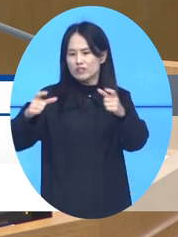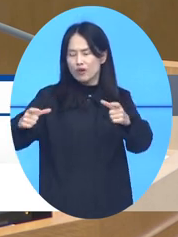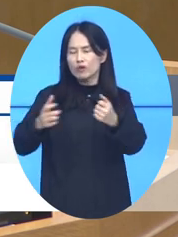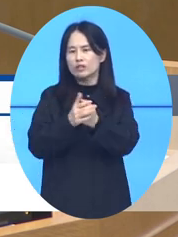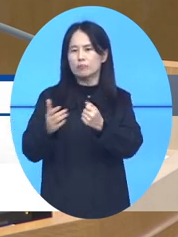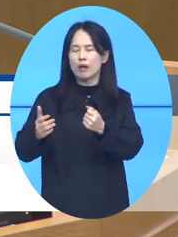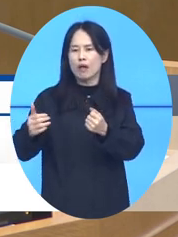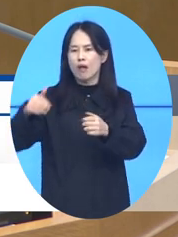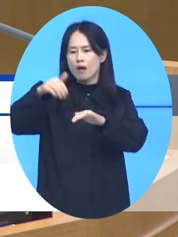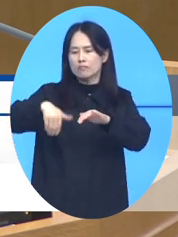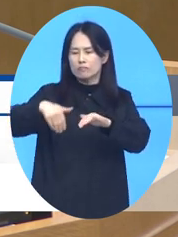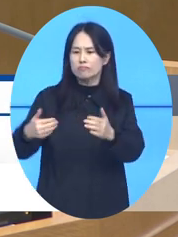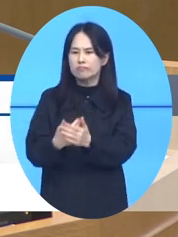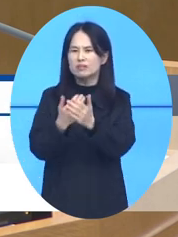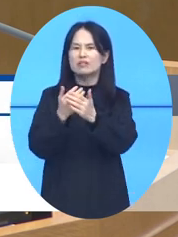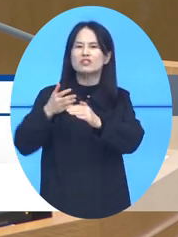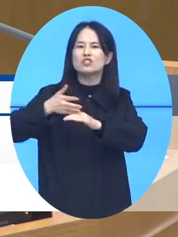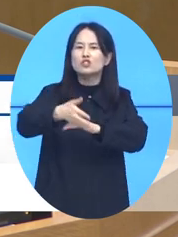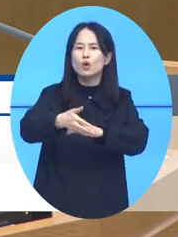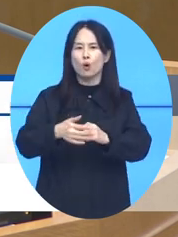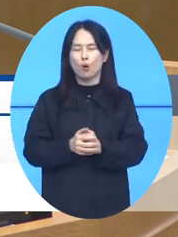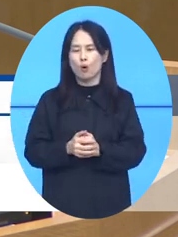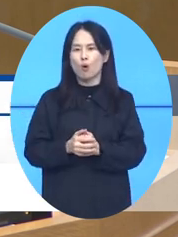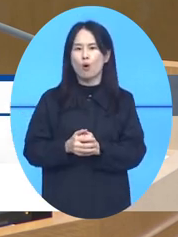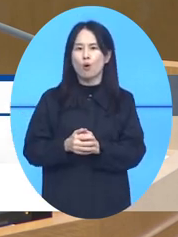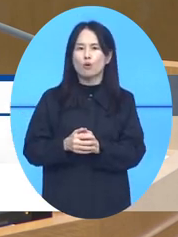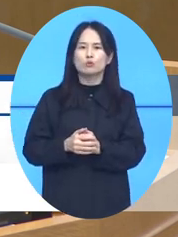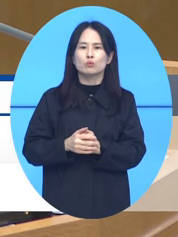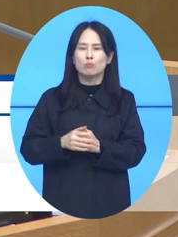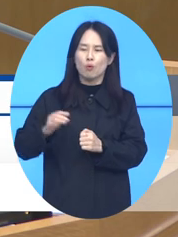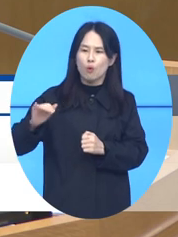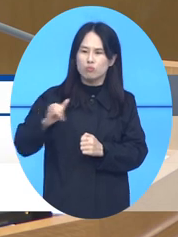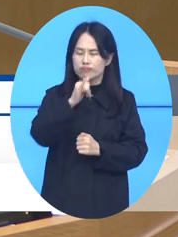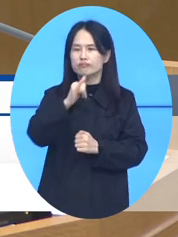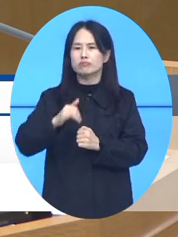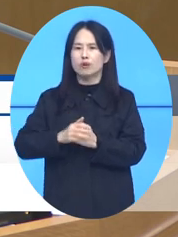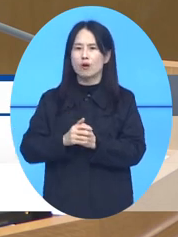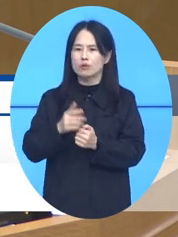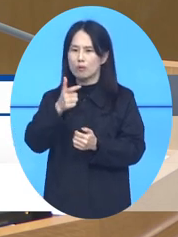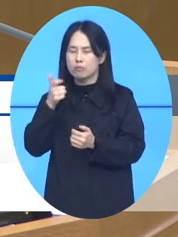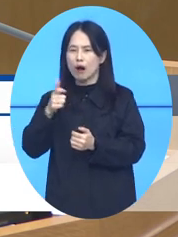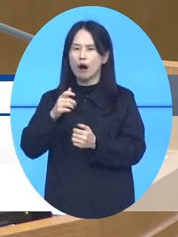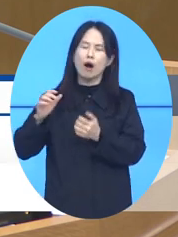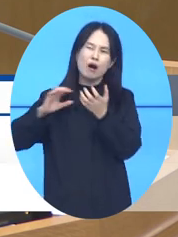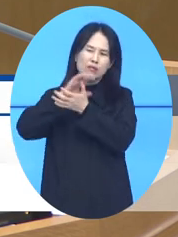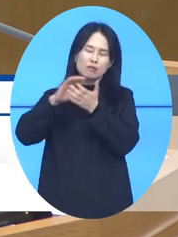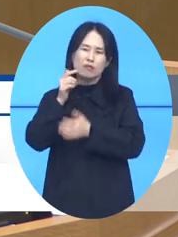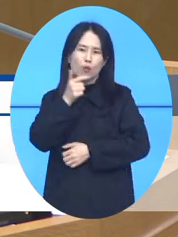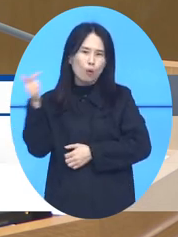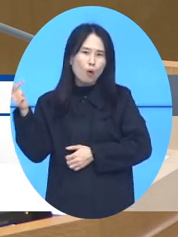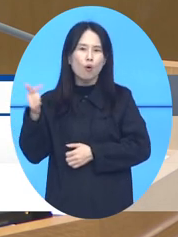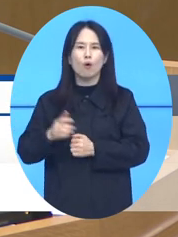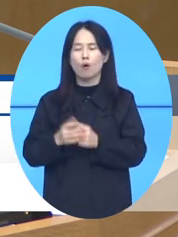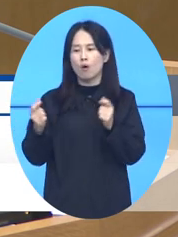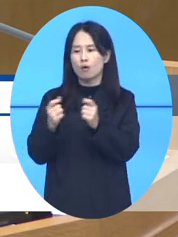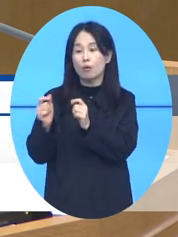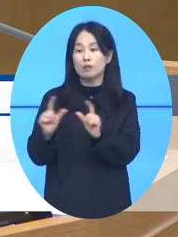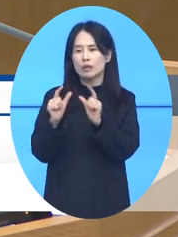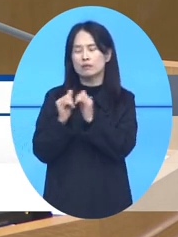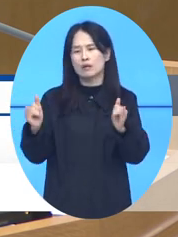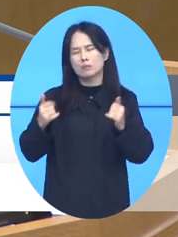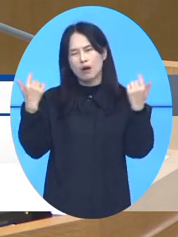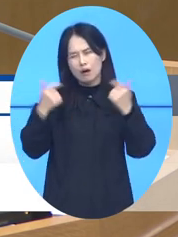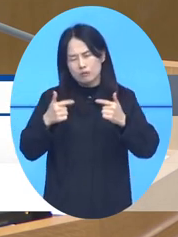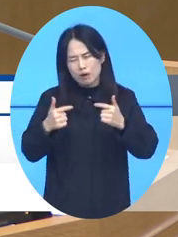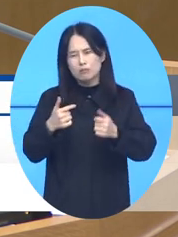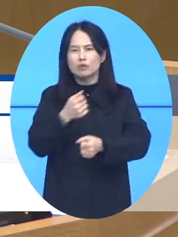것은 당연, 각종 항공기, 사격장 등으로 인한 먼지, 소음, 접경 지역 주민들은 늘 고통스러운